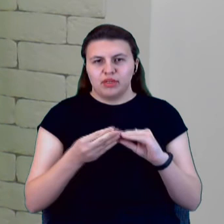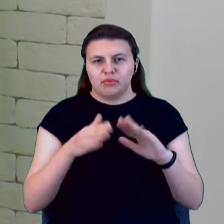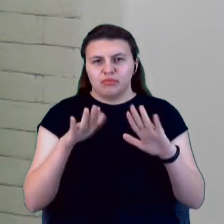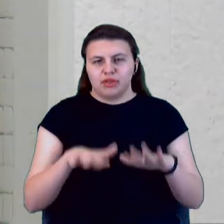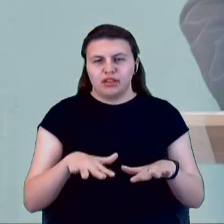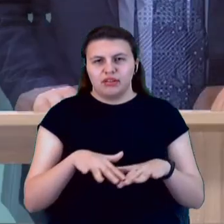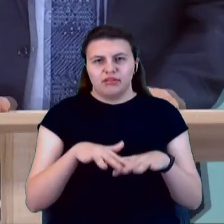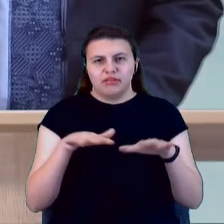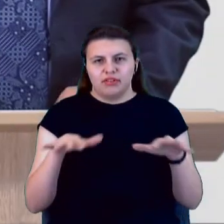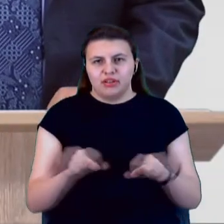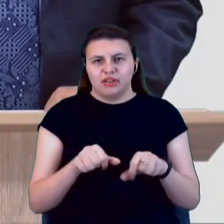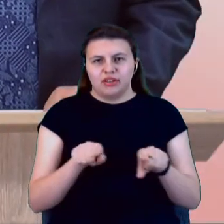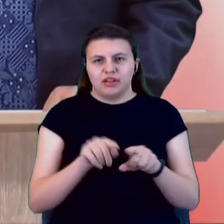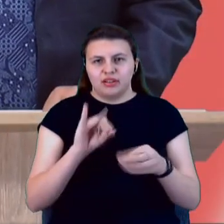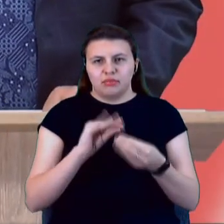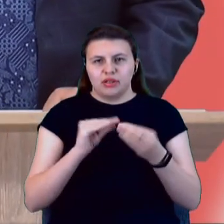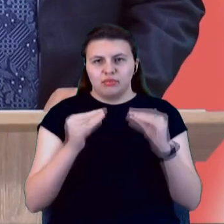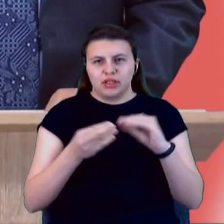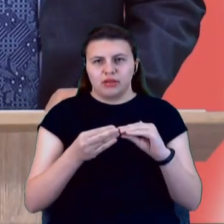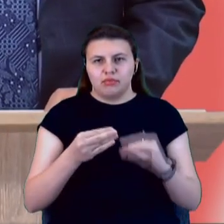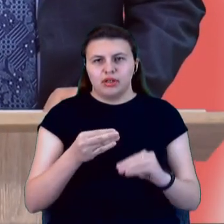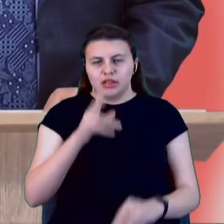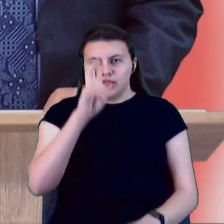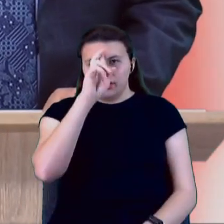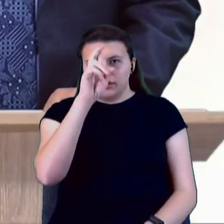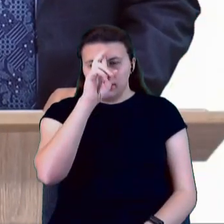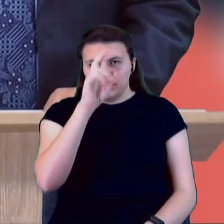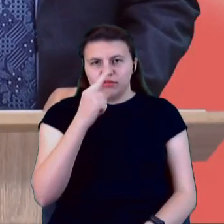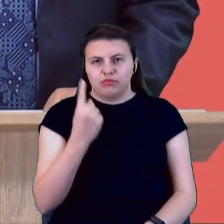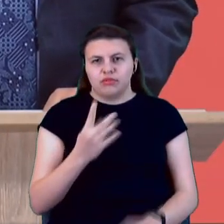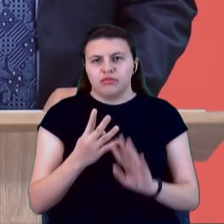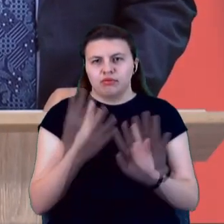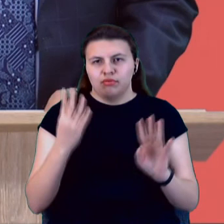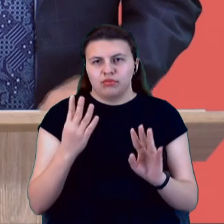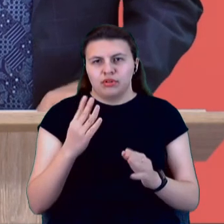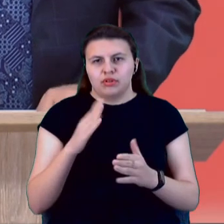и проблема государственная, в первую очередь. Безусловно,